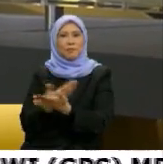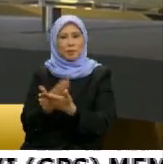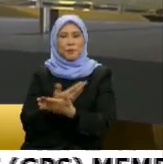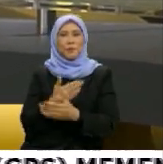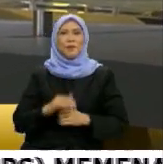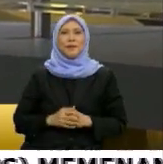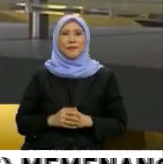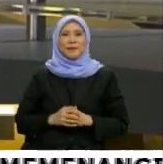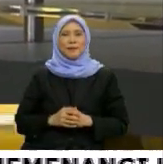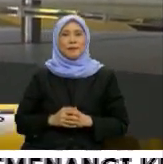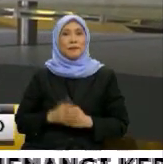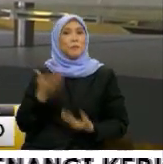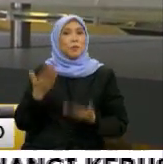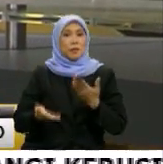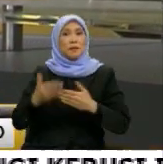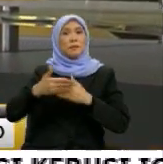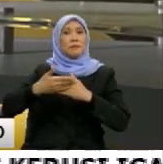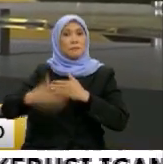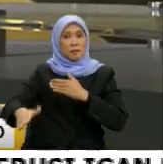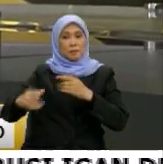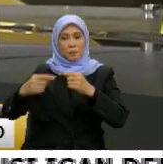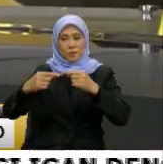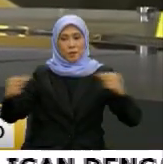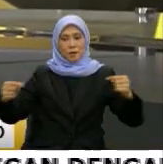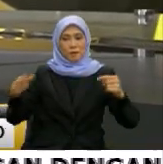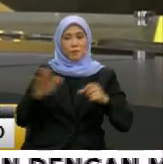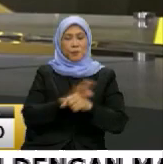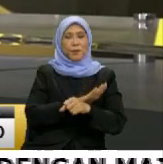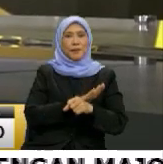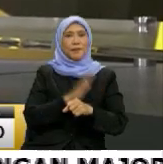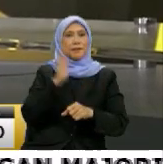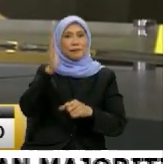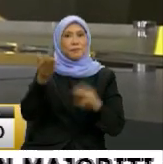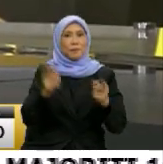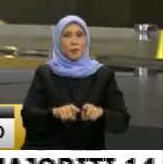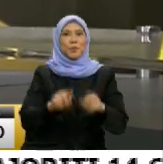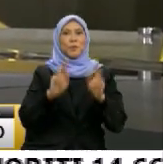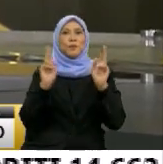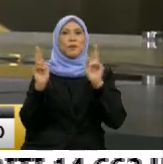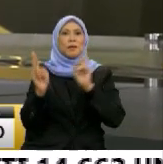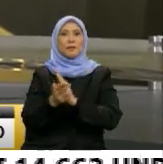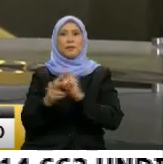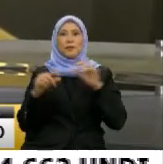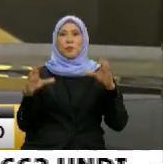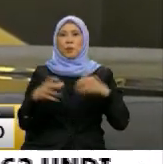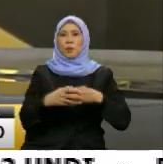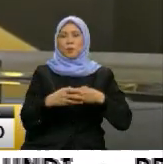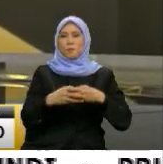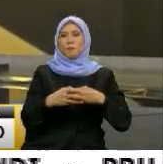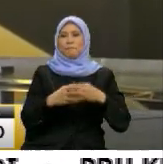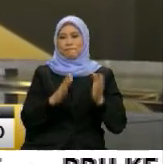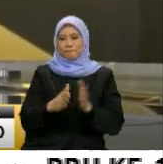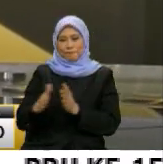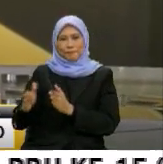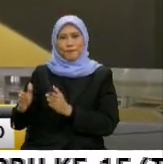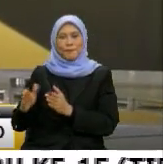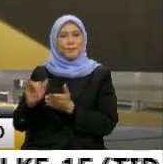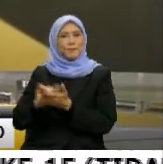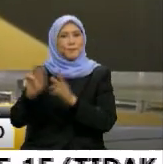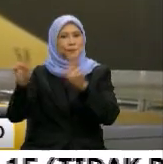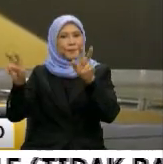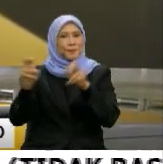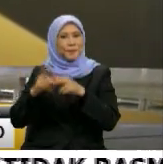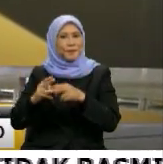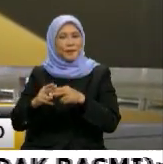Dan tidak hairan nanti selepas selepas keputusan penuh akan berlaku perubahan daripada grup strategik tadi. Itu yang kita